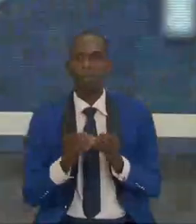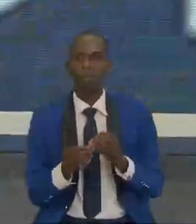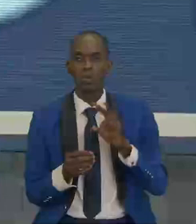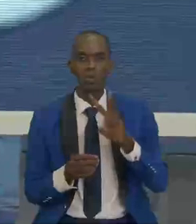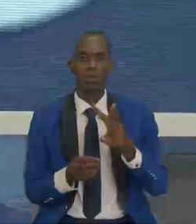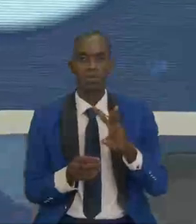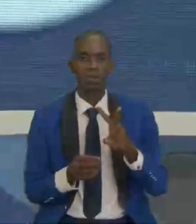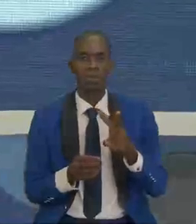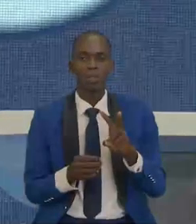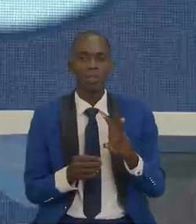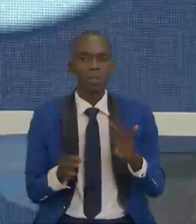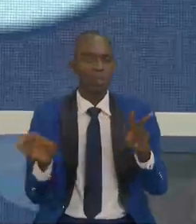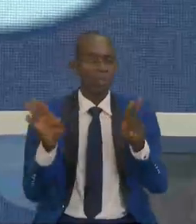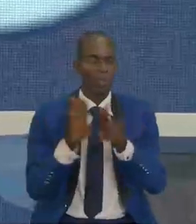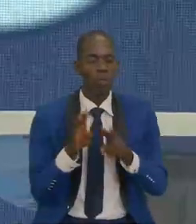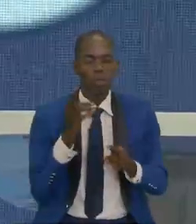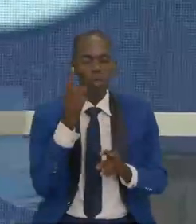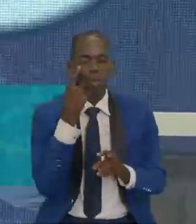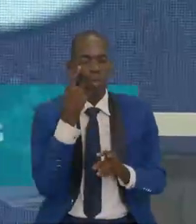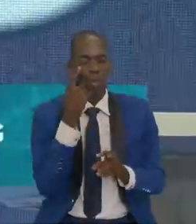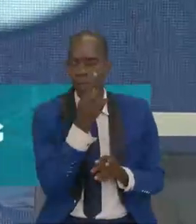Voilà le deuxième point.